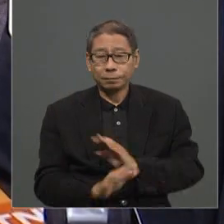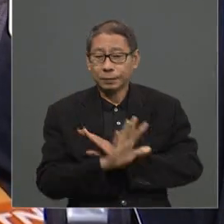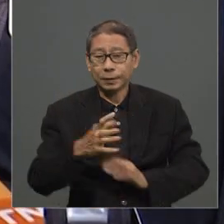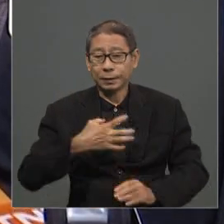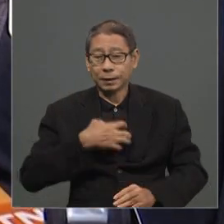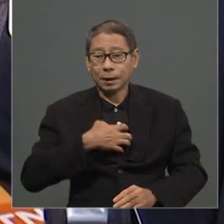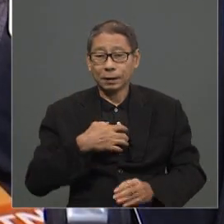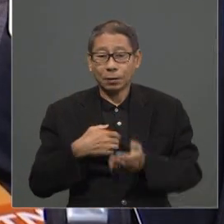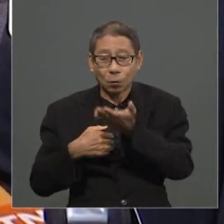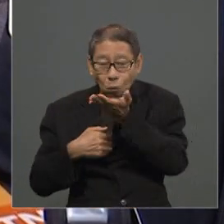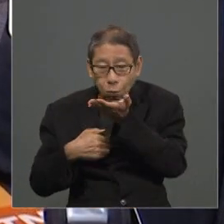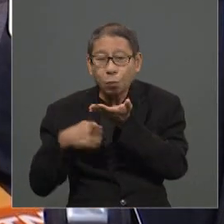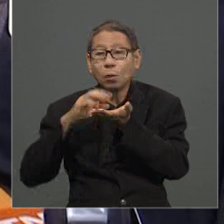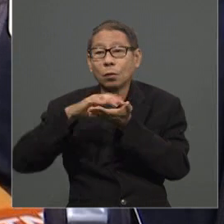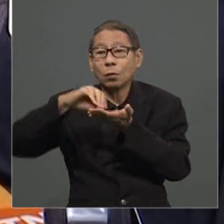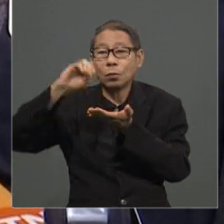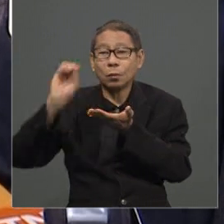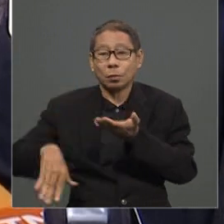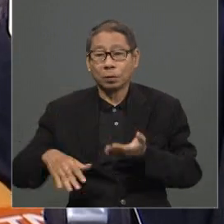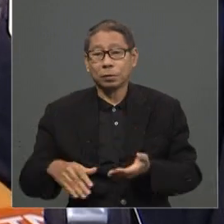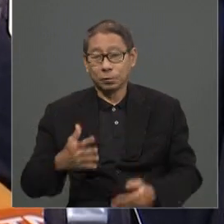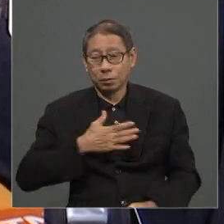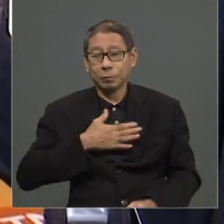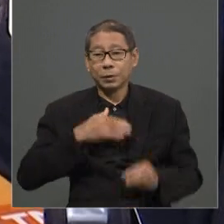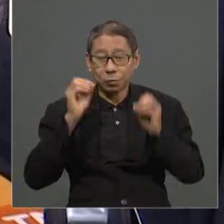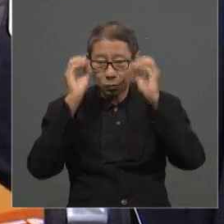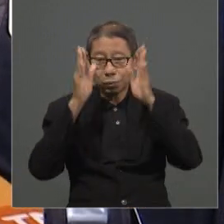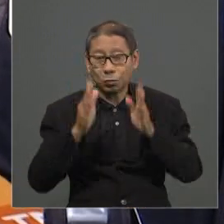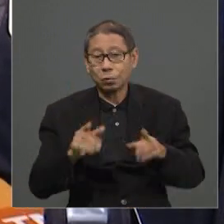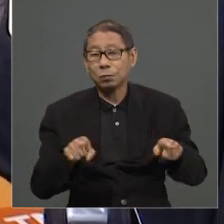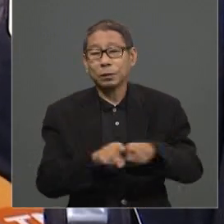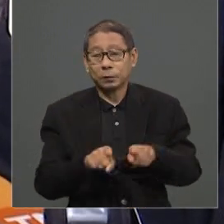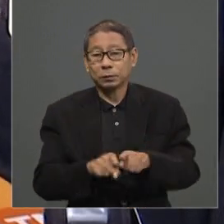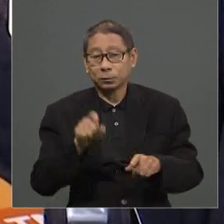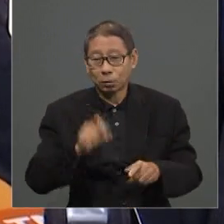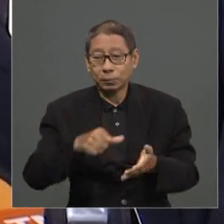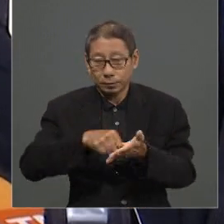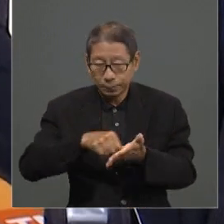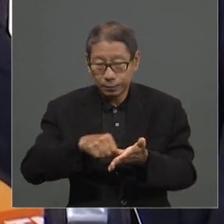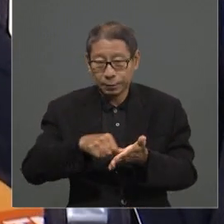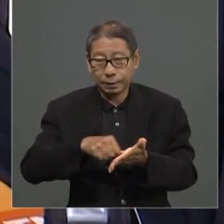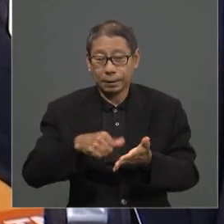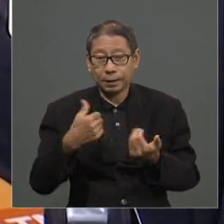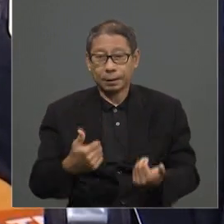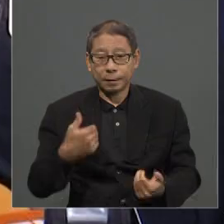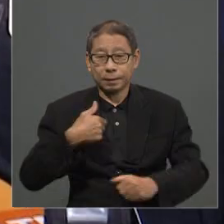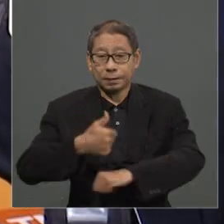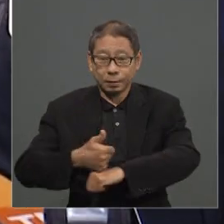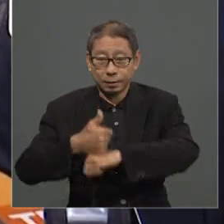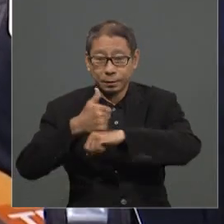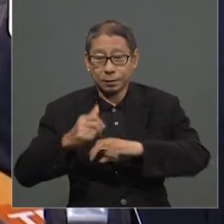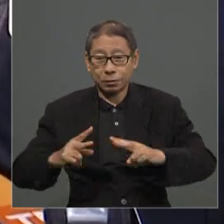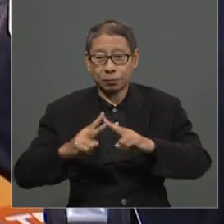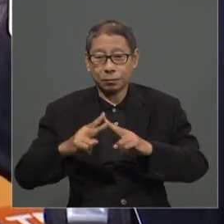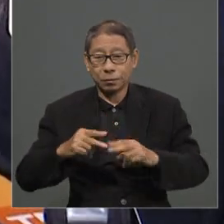แบบเดี๋ยวมันก็จางไปเพราะตัวเองก็เคยเป็นครูมาก่อนใช่ไหมคะปัญหาเนี่ยมันต้องได้รับการแก้ไขนะคะส่วนท่านนี้ท่านอธิบดีกรมการขนส่งท